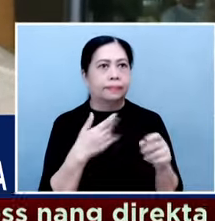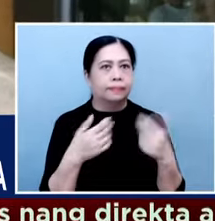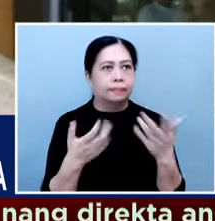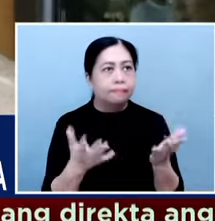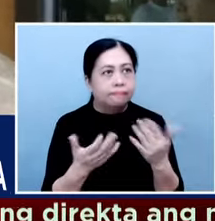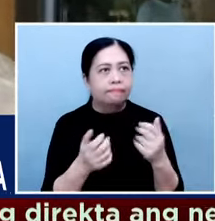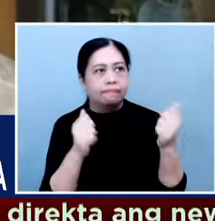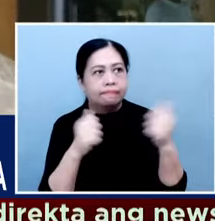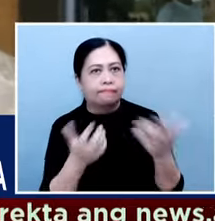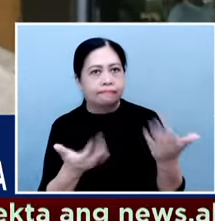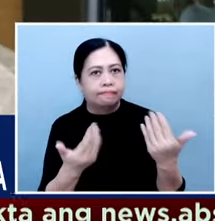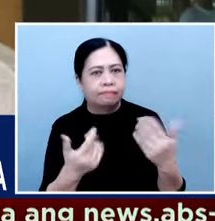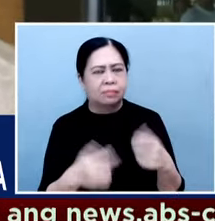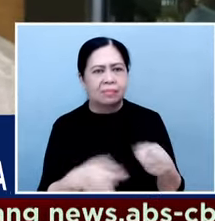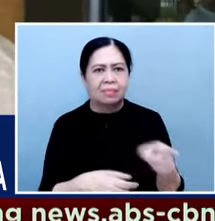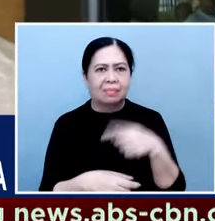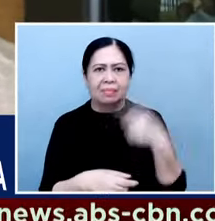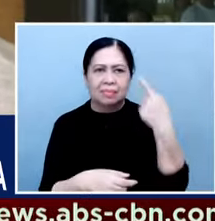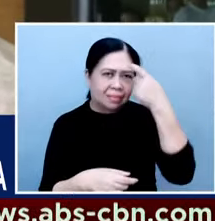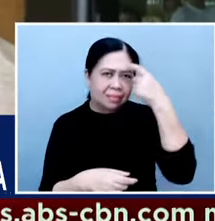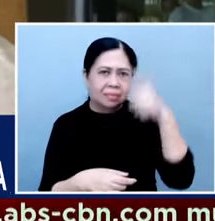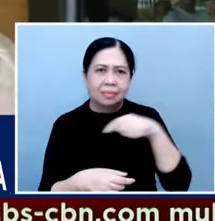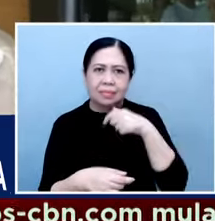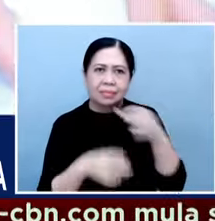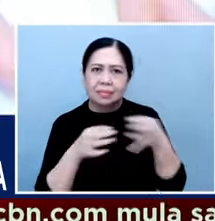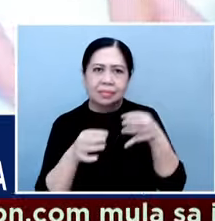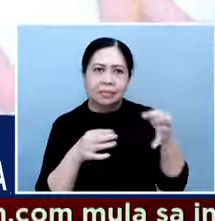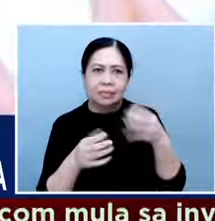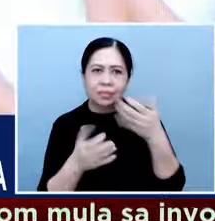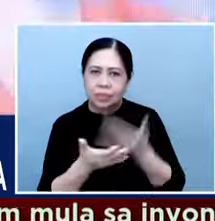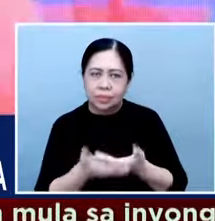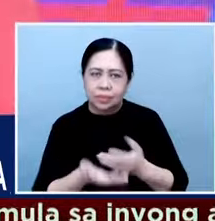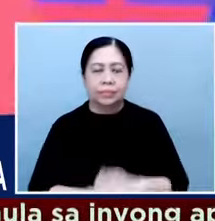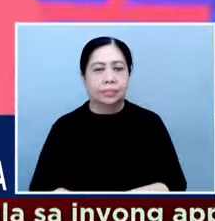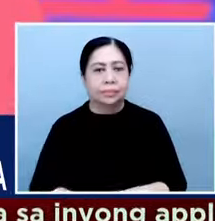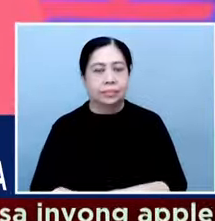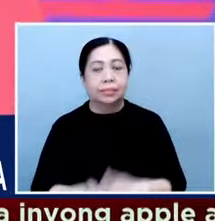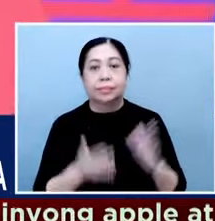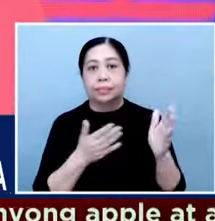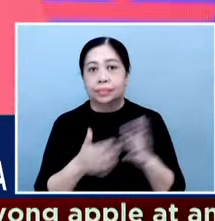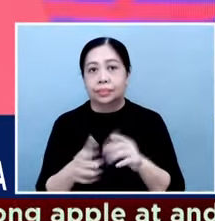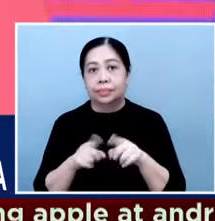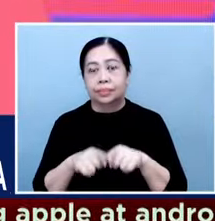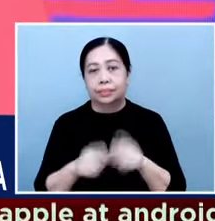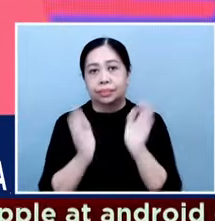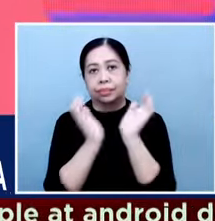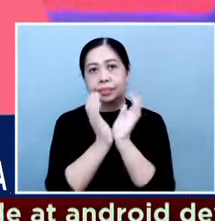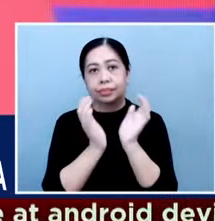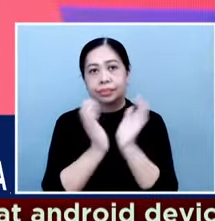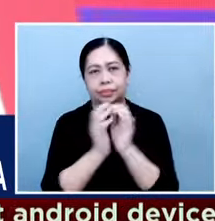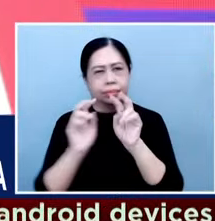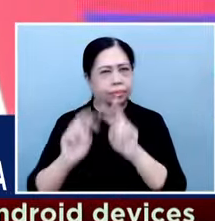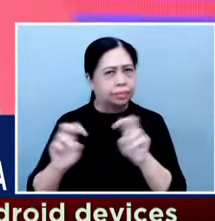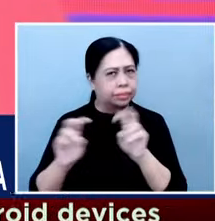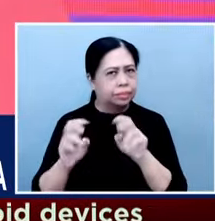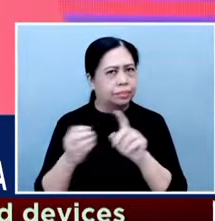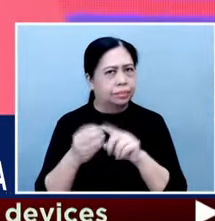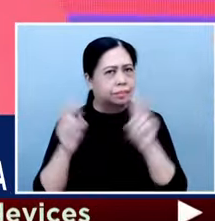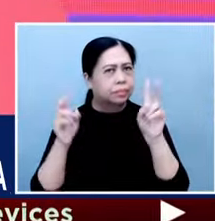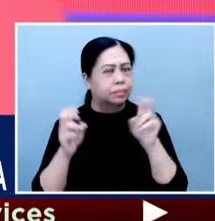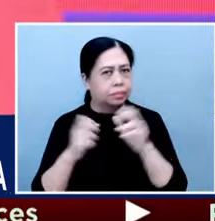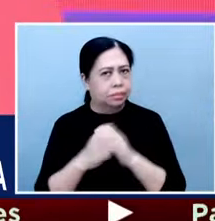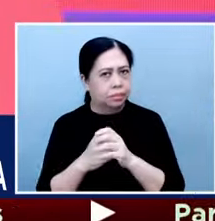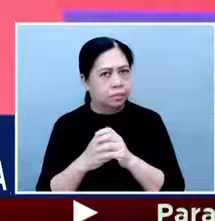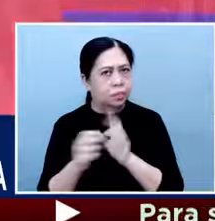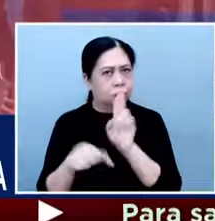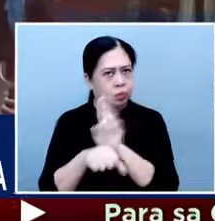sumangayon sa isang bagay na hindi naman lubos na naipaliwanag sa kanila. Plano rin ng DSWD na mag-imbestiga kaugnay ng umano'y